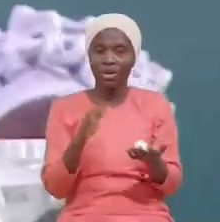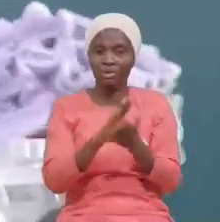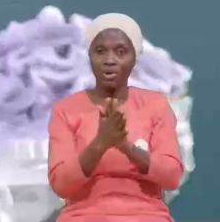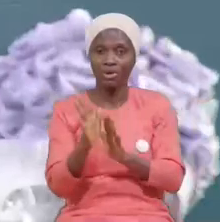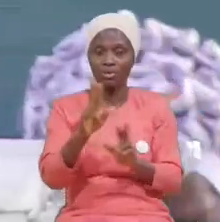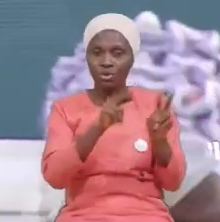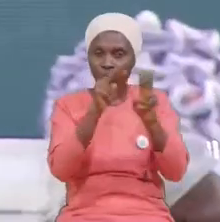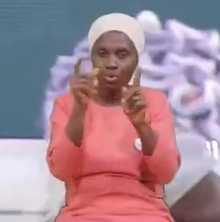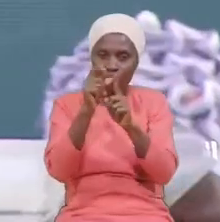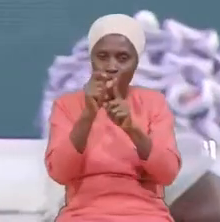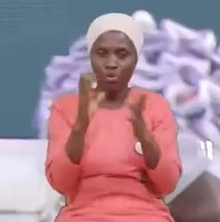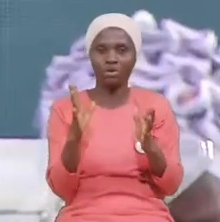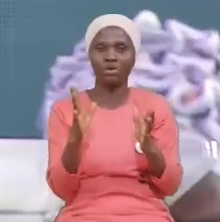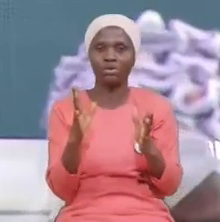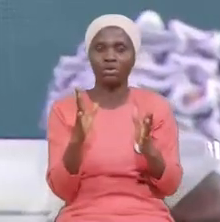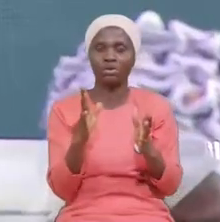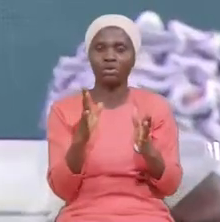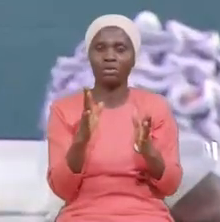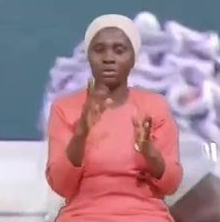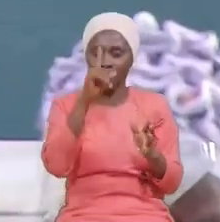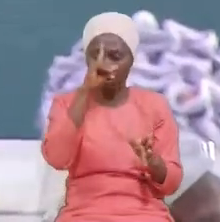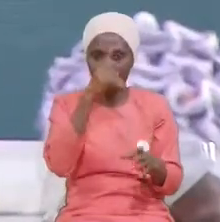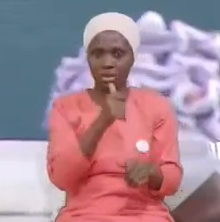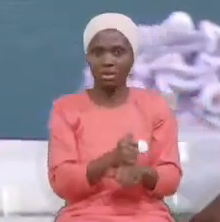Et tu parcours la vie en veillant.